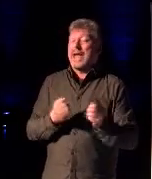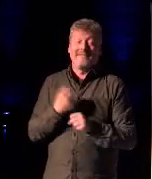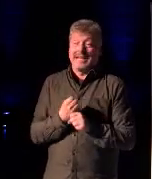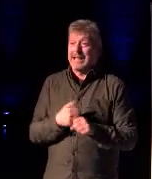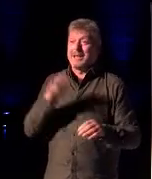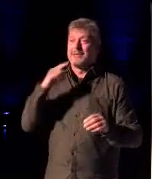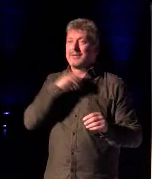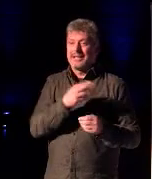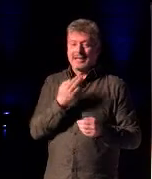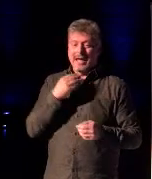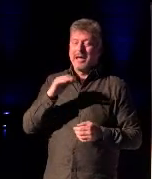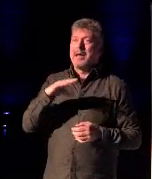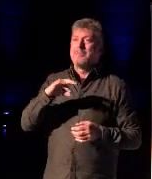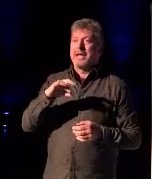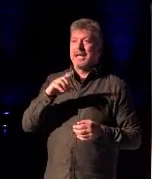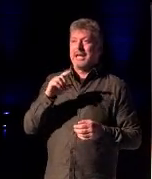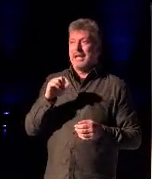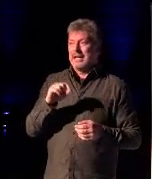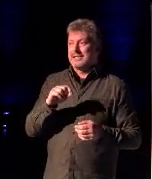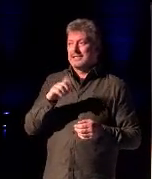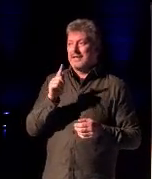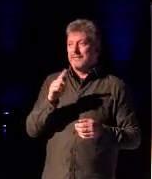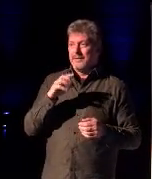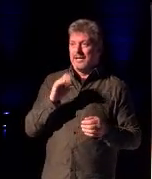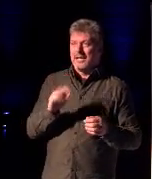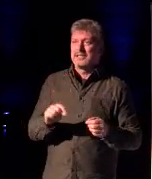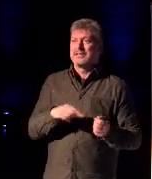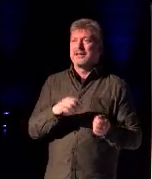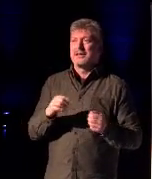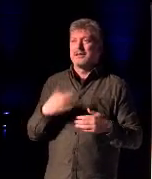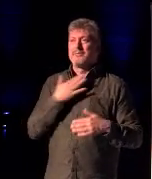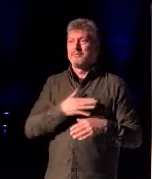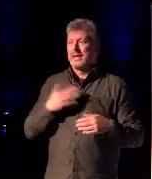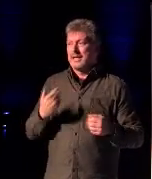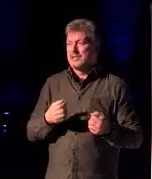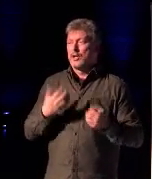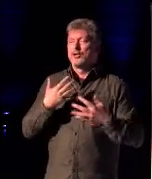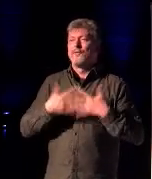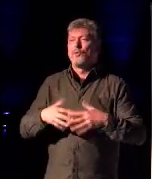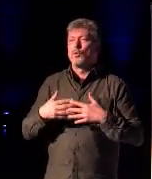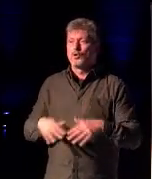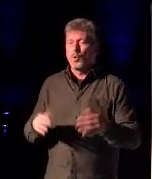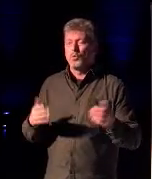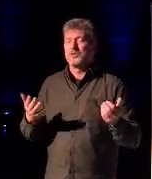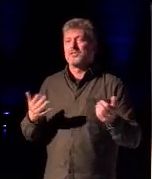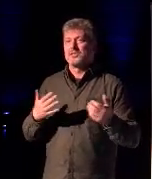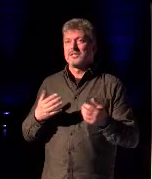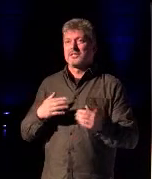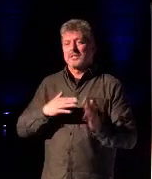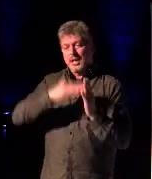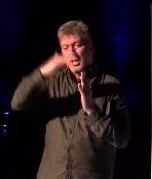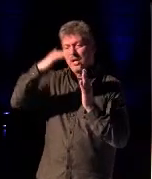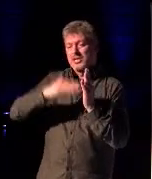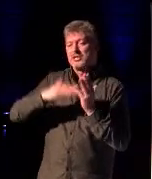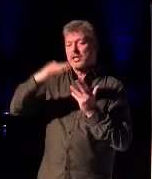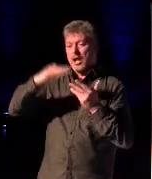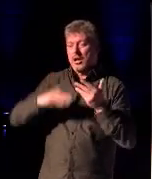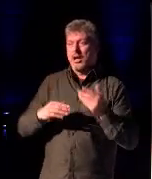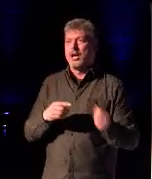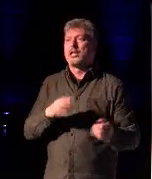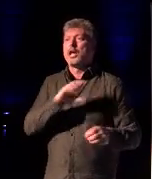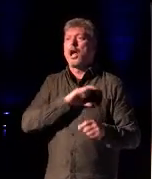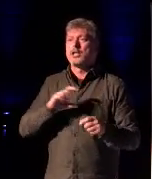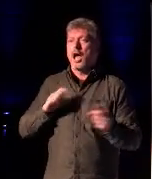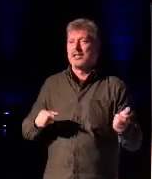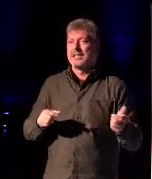sofistikert navn, PSFS, Patient Specific Functioning Scale. Det et kanadisk funksjonskartleggingsverktøy. Et